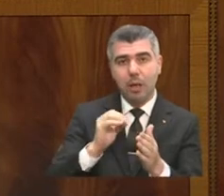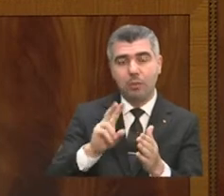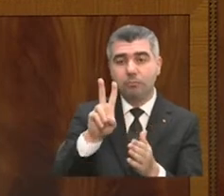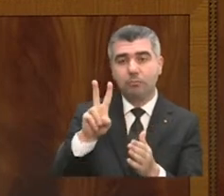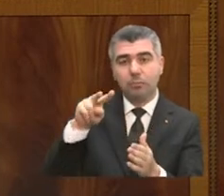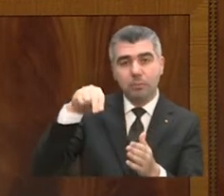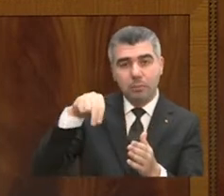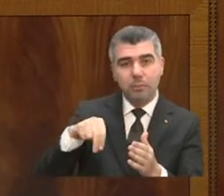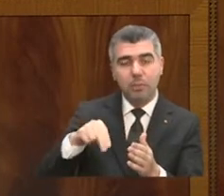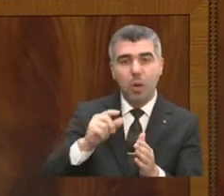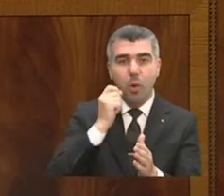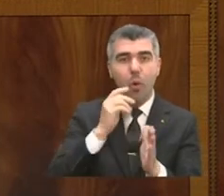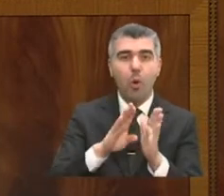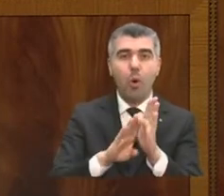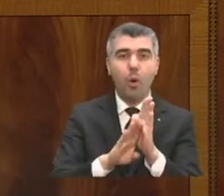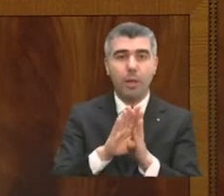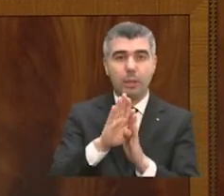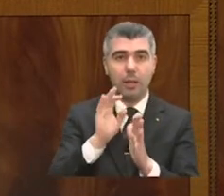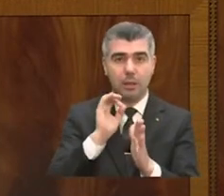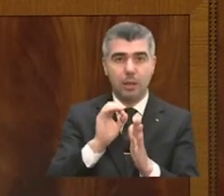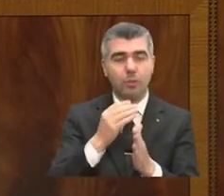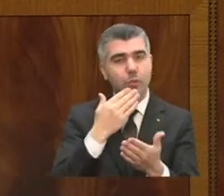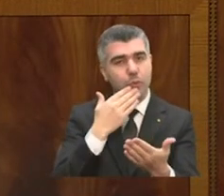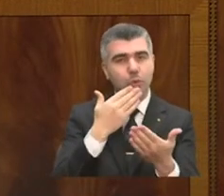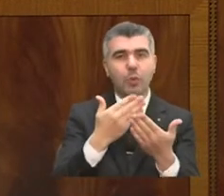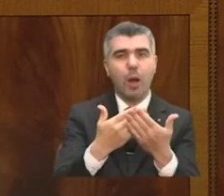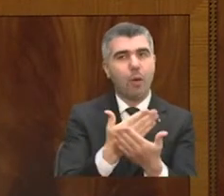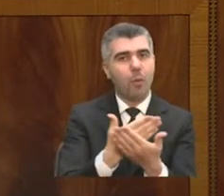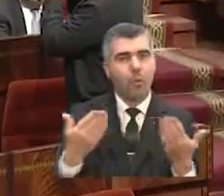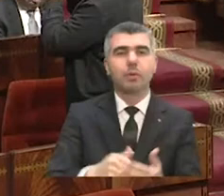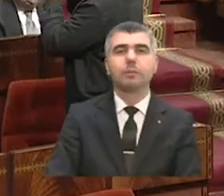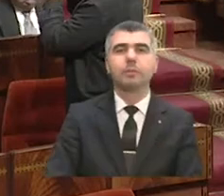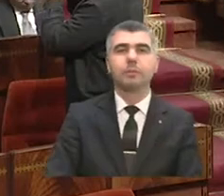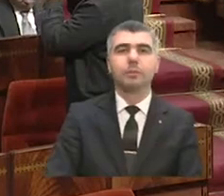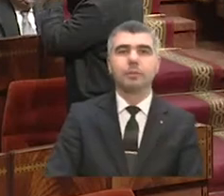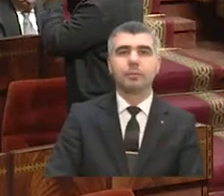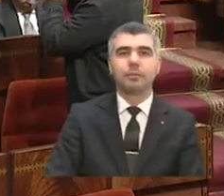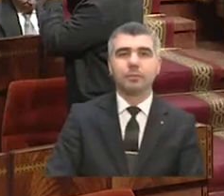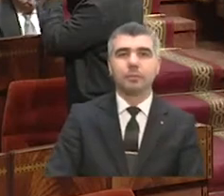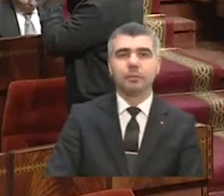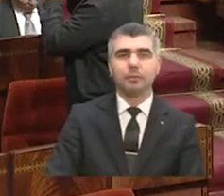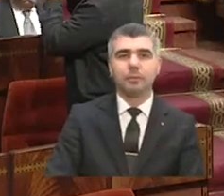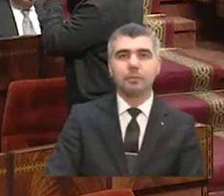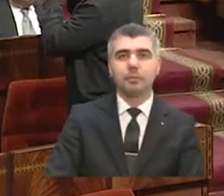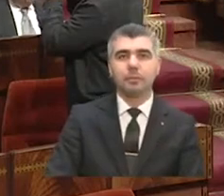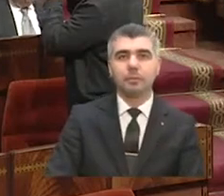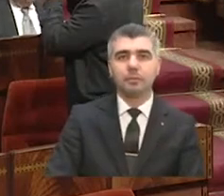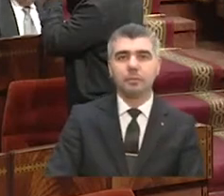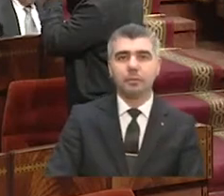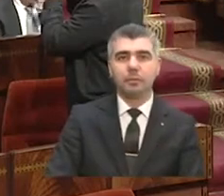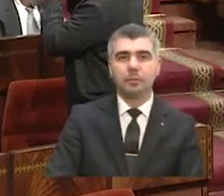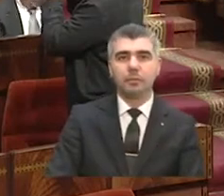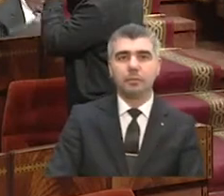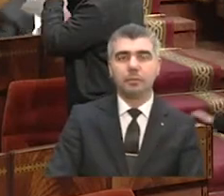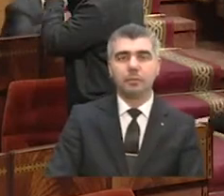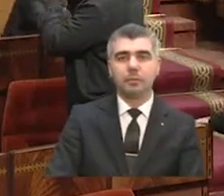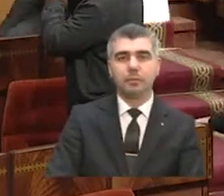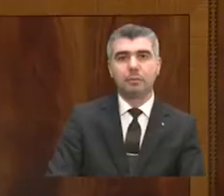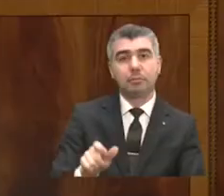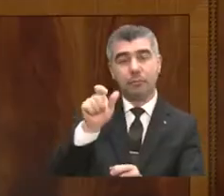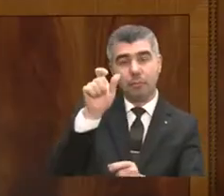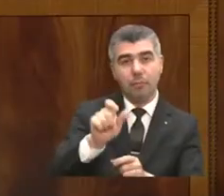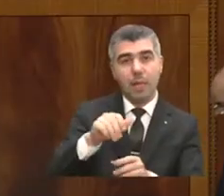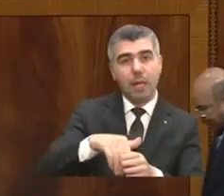et le froid a remplacé le pacte et la charte des Nations Unies? Merci.